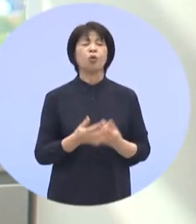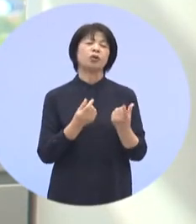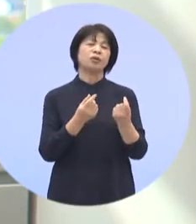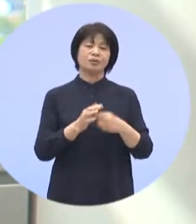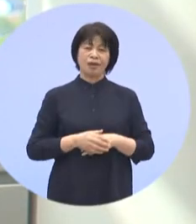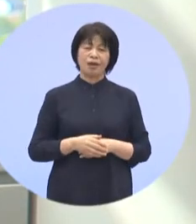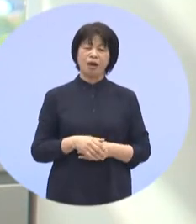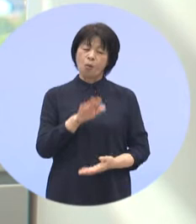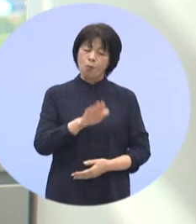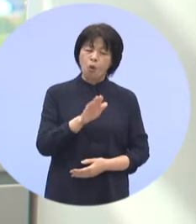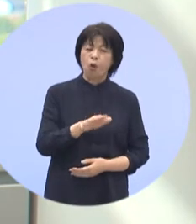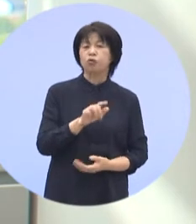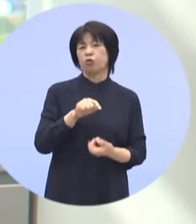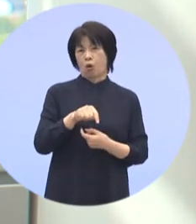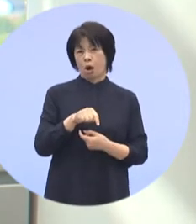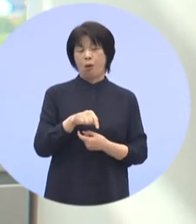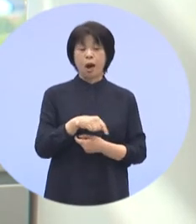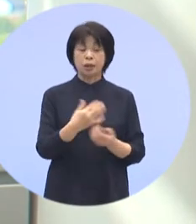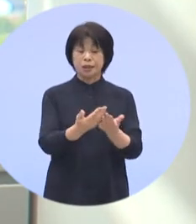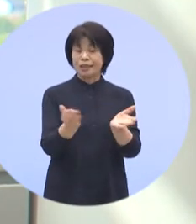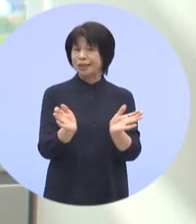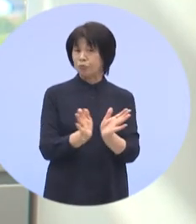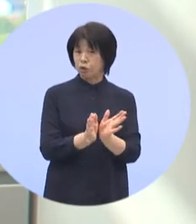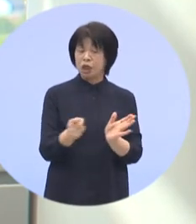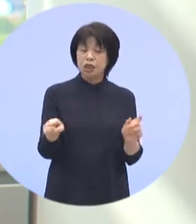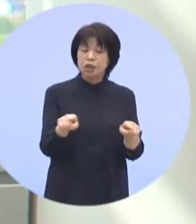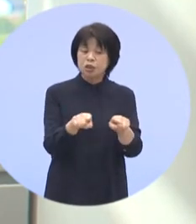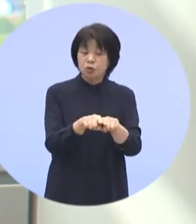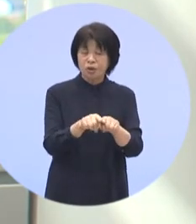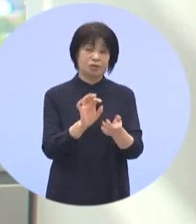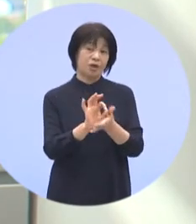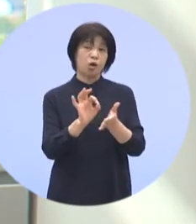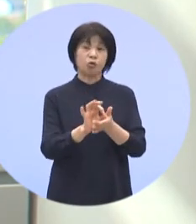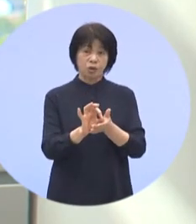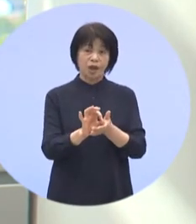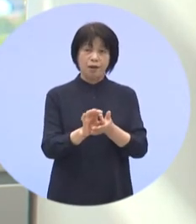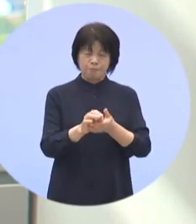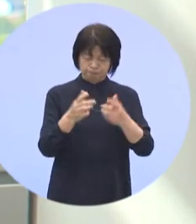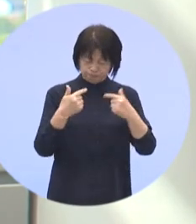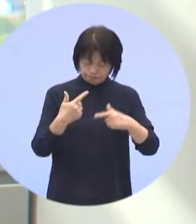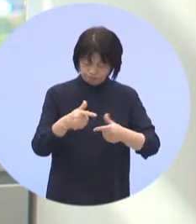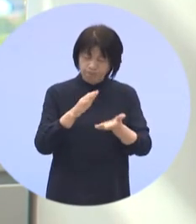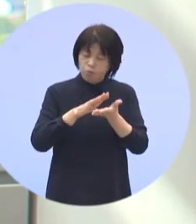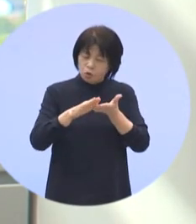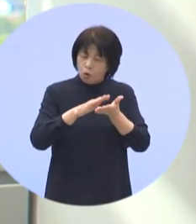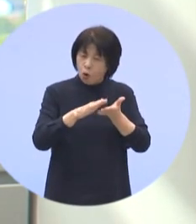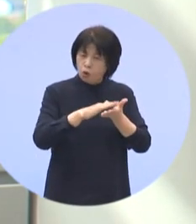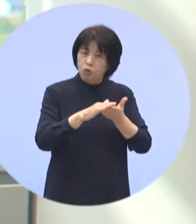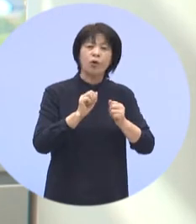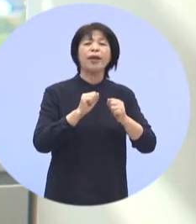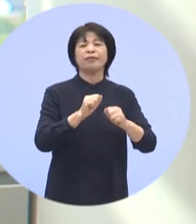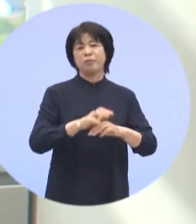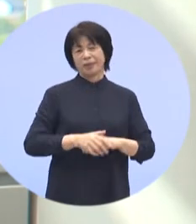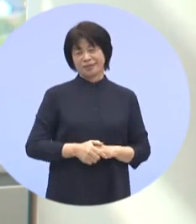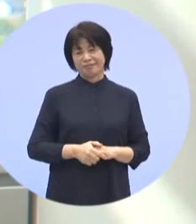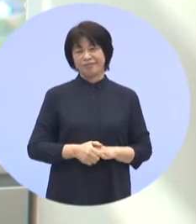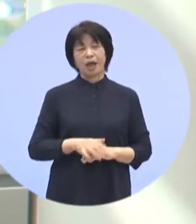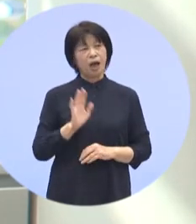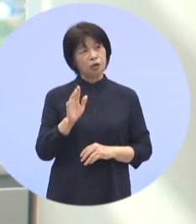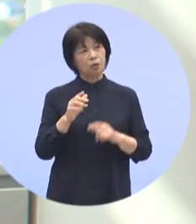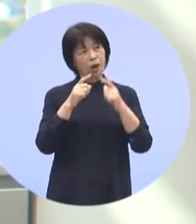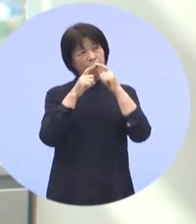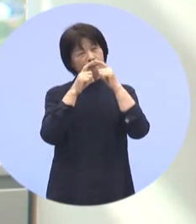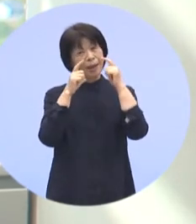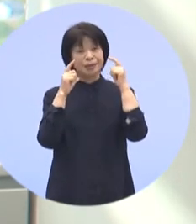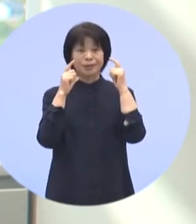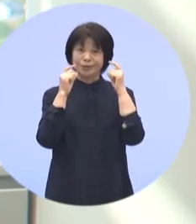であったりこうチームで共有するものは多いので、こまめに消毒をしたりであったり、そうですね、マスクの着